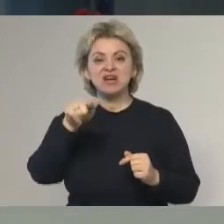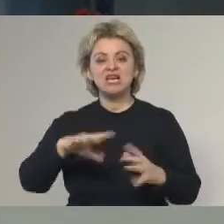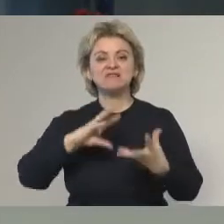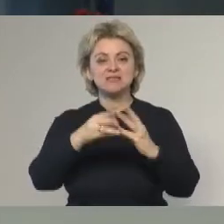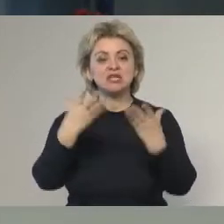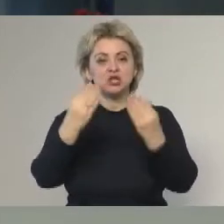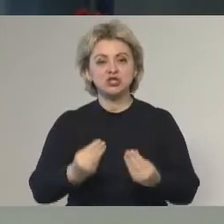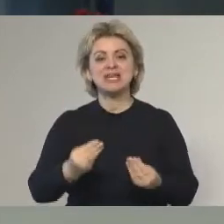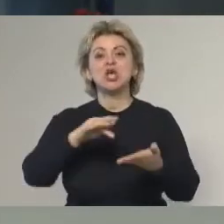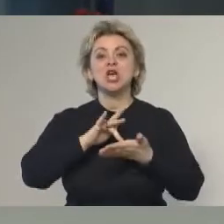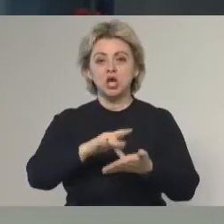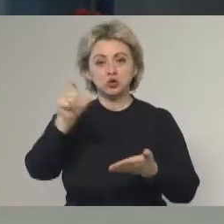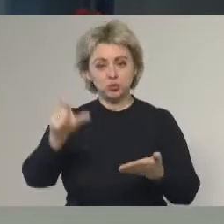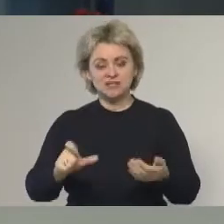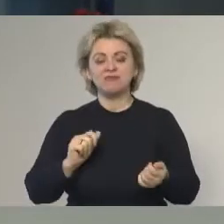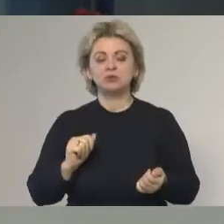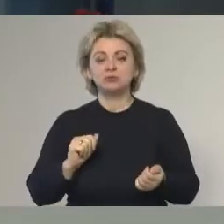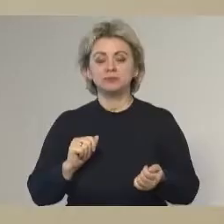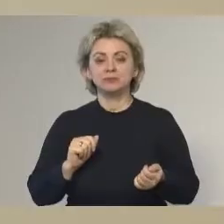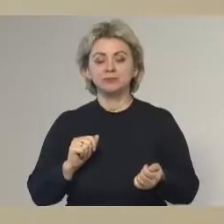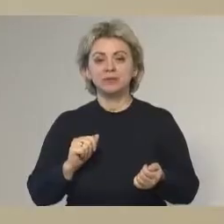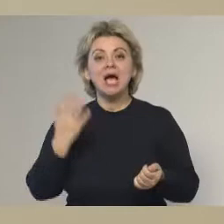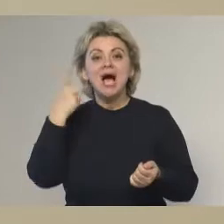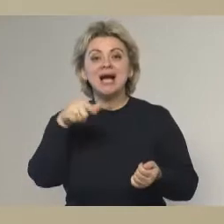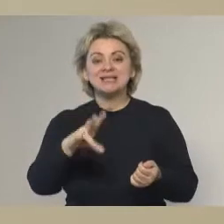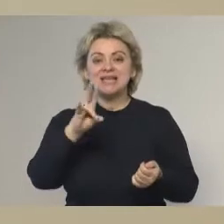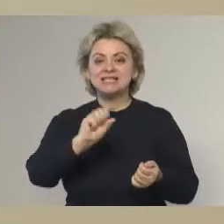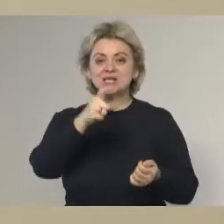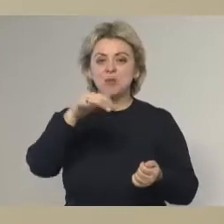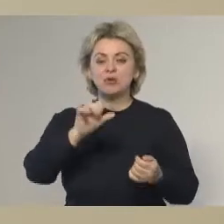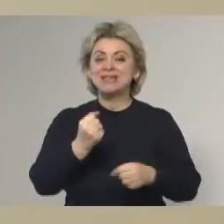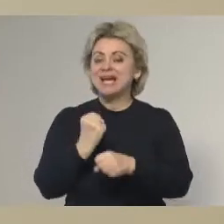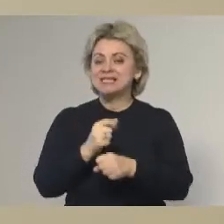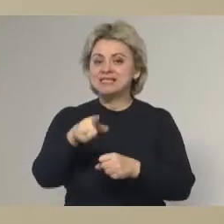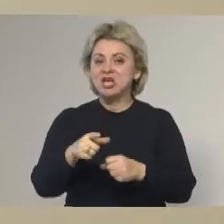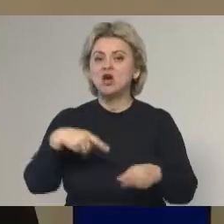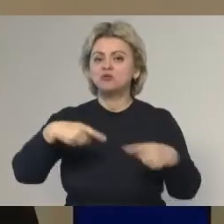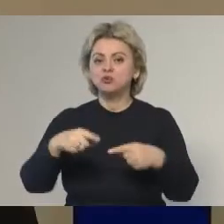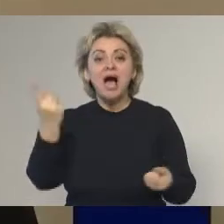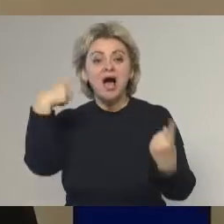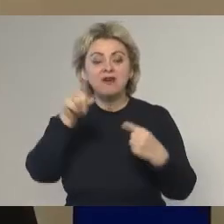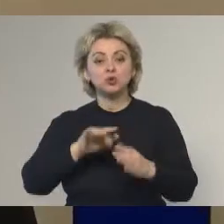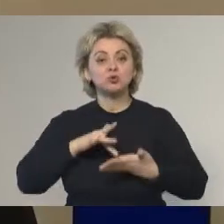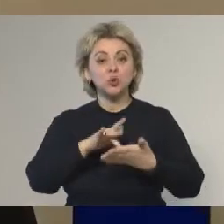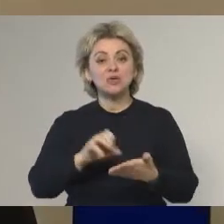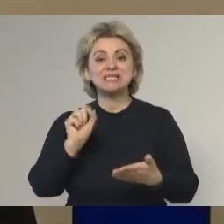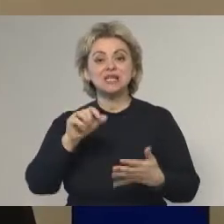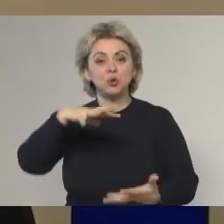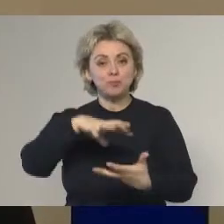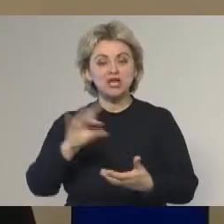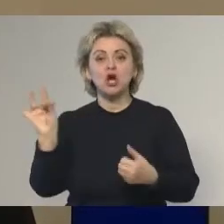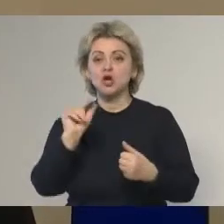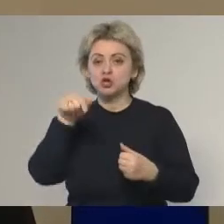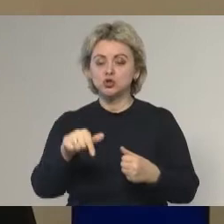– Всемирный день экскурсовода. Когда Наталья Степаненко создавала к Мундиалю авторскую экскурсию «Золотой мяч